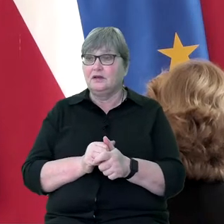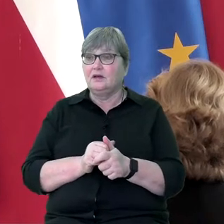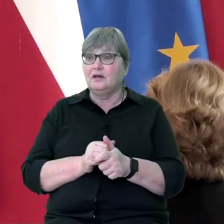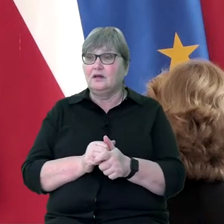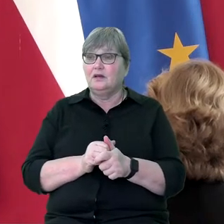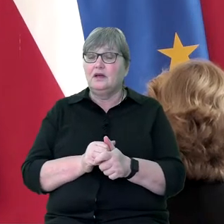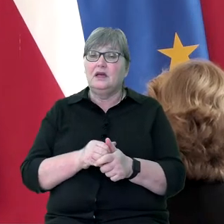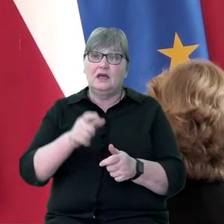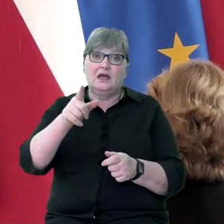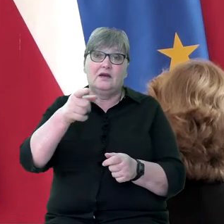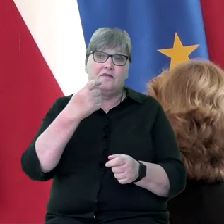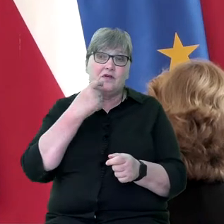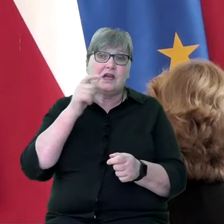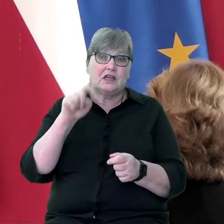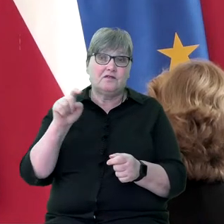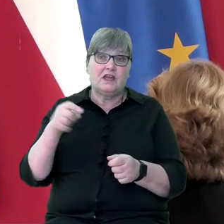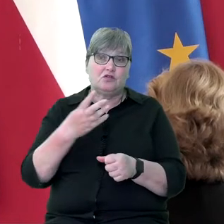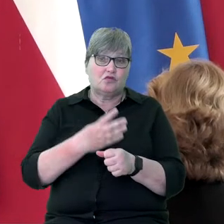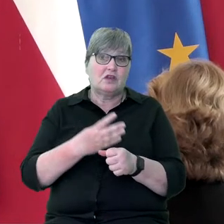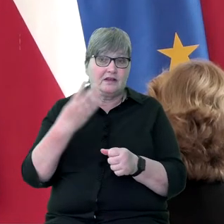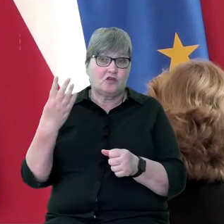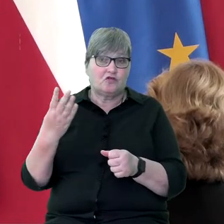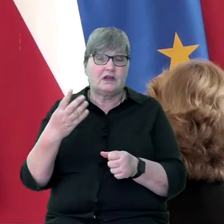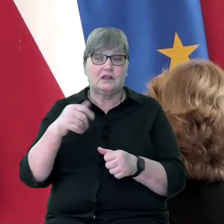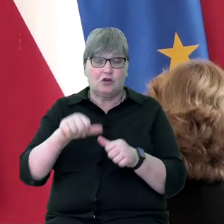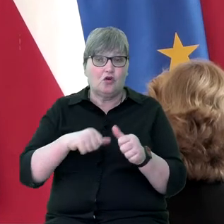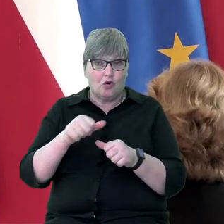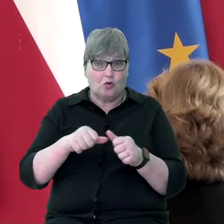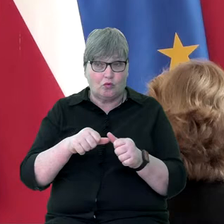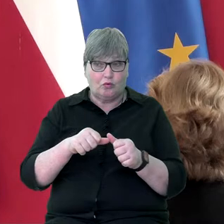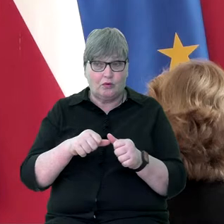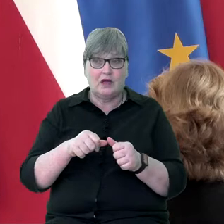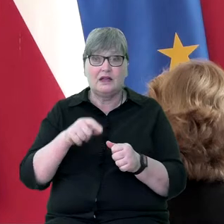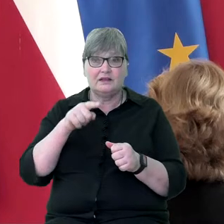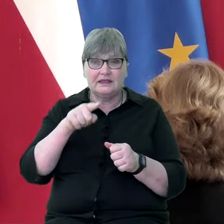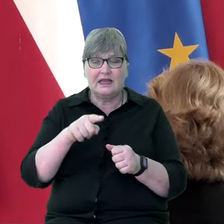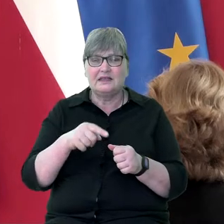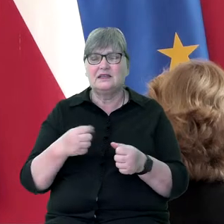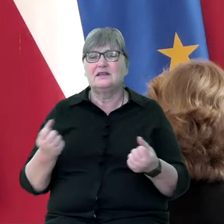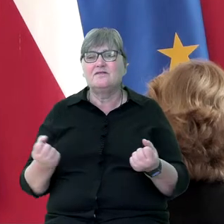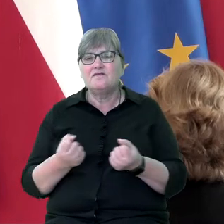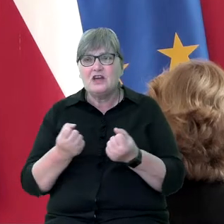kwietnia 1944 roku. Więc ten olbrzymi wysiłek